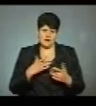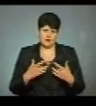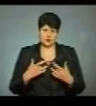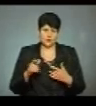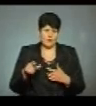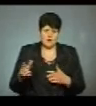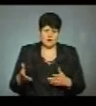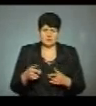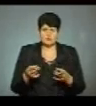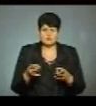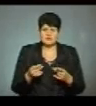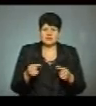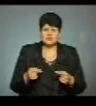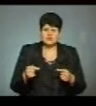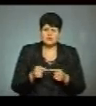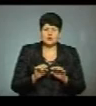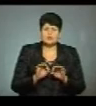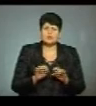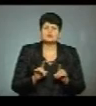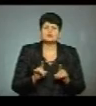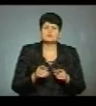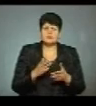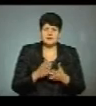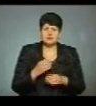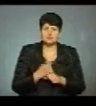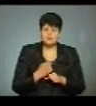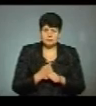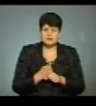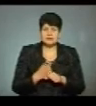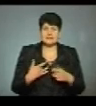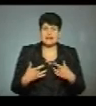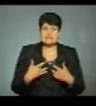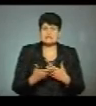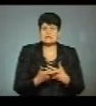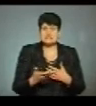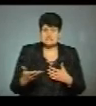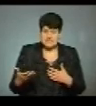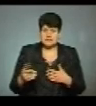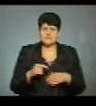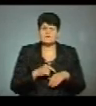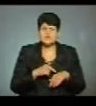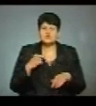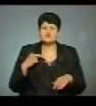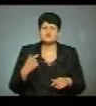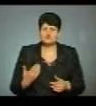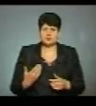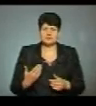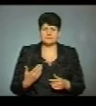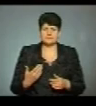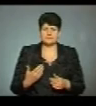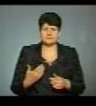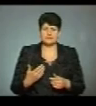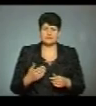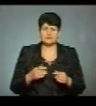їм потрібно настільки чітко пояснити, що вони мають зробити на сцені і що вони відчути. От скоріше так, що